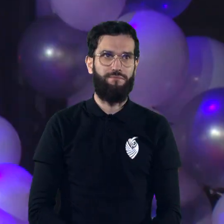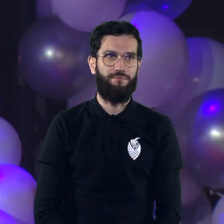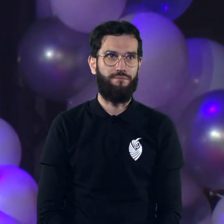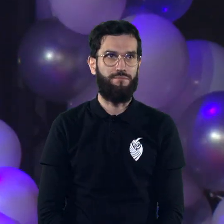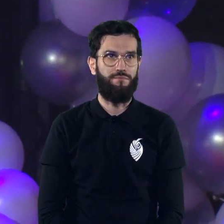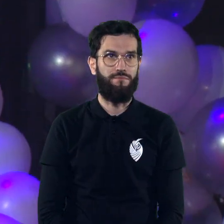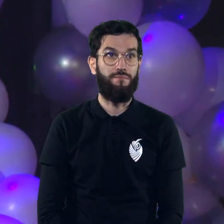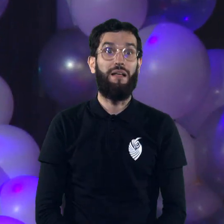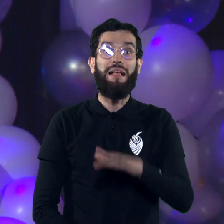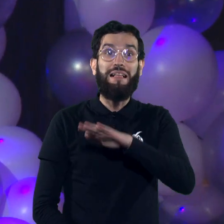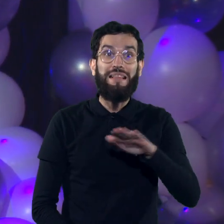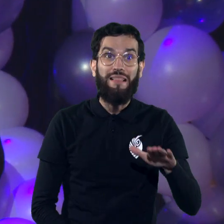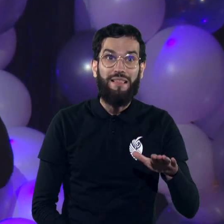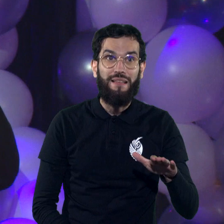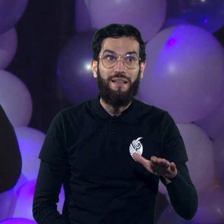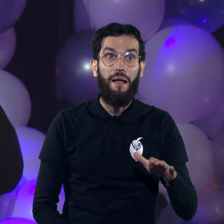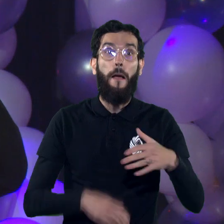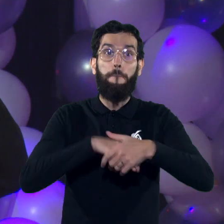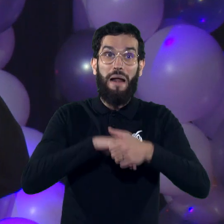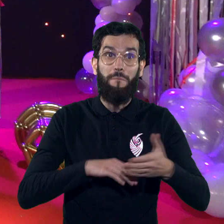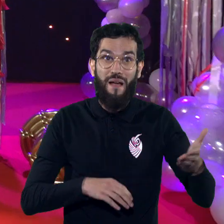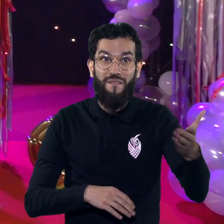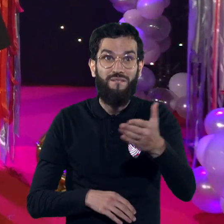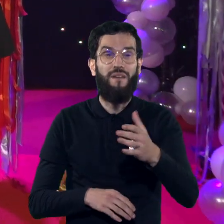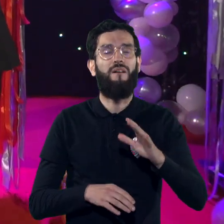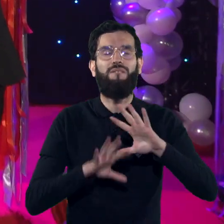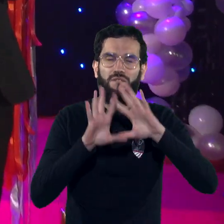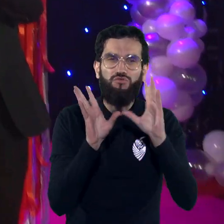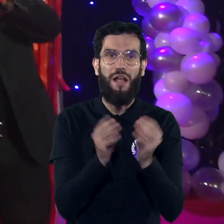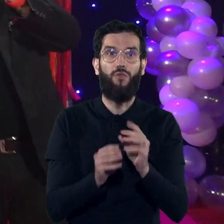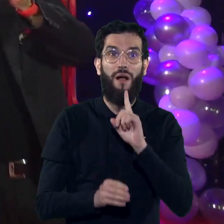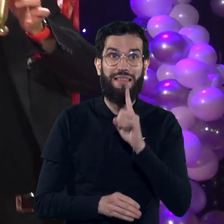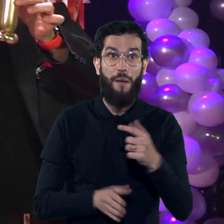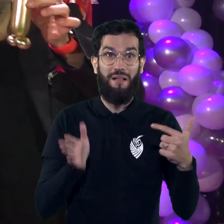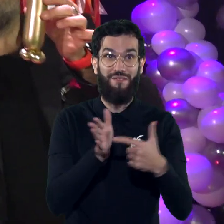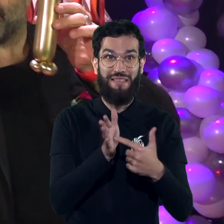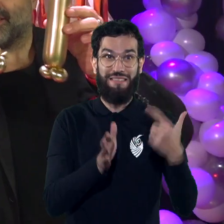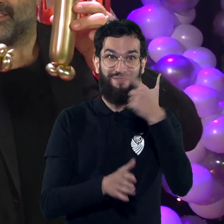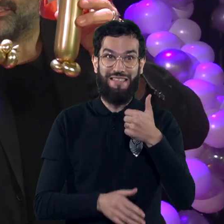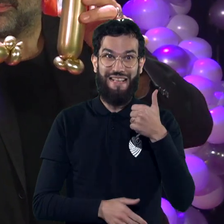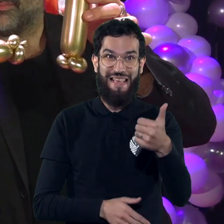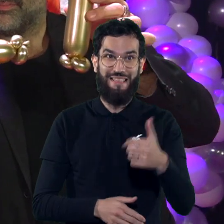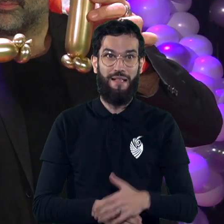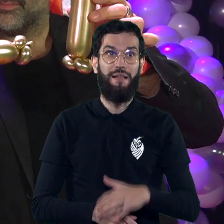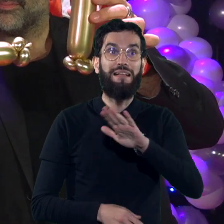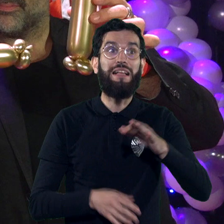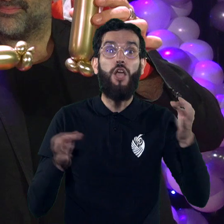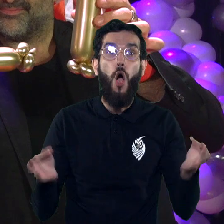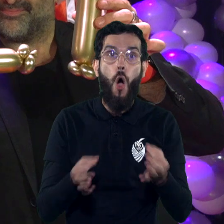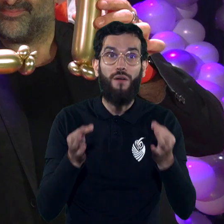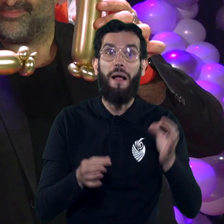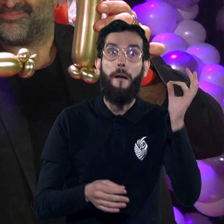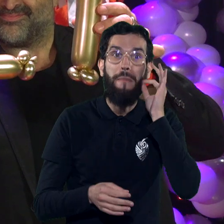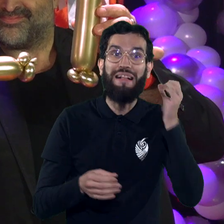jednotka. A. Deti, prajeme vám všetko naj v 2021. Tak, decka, oslavte